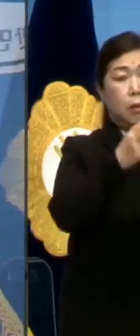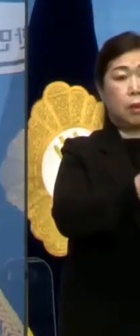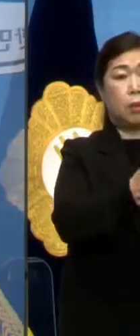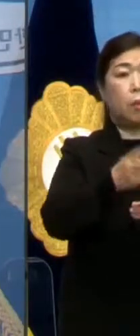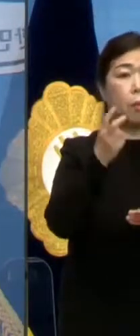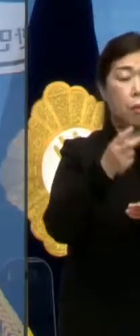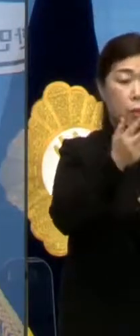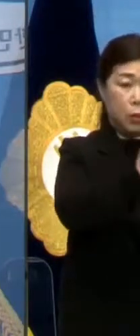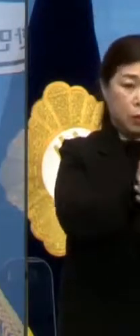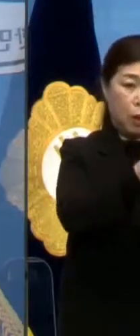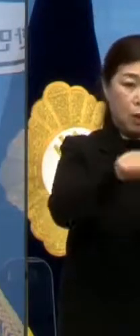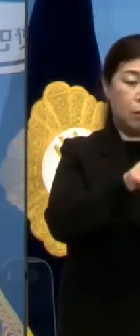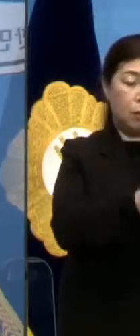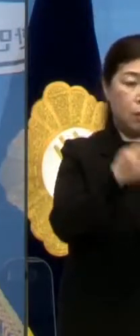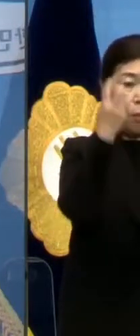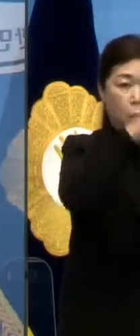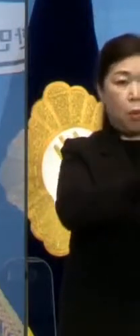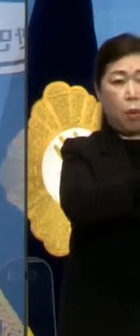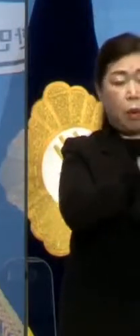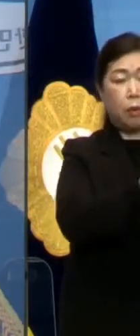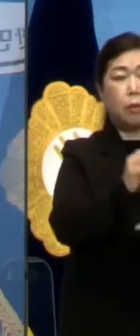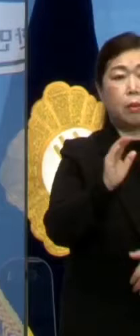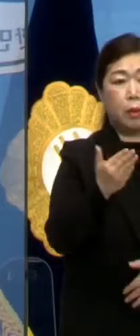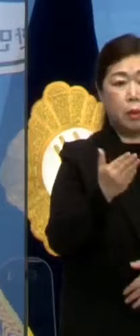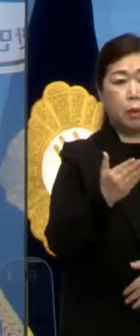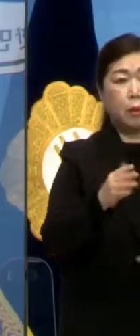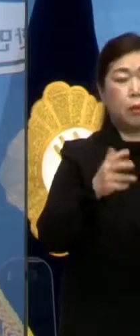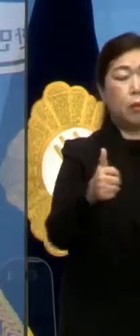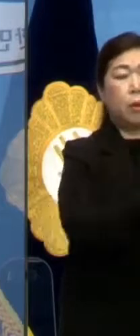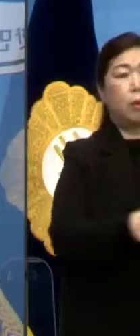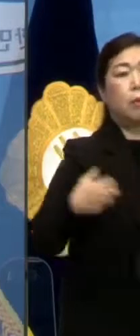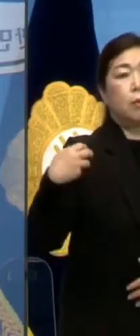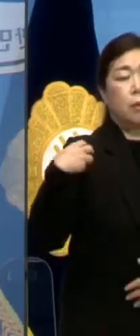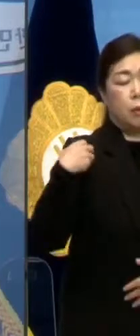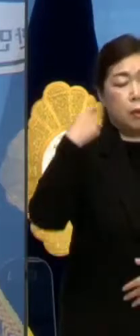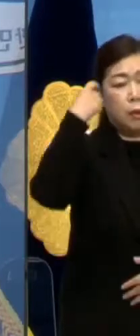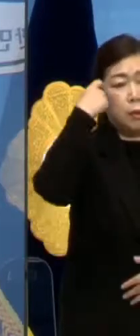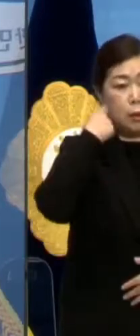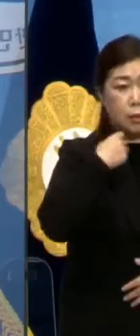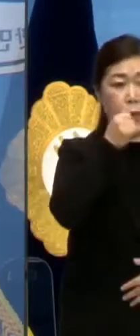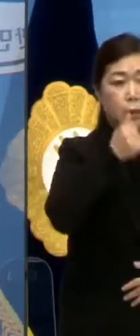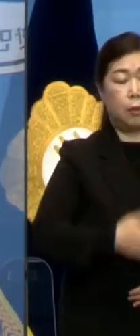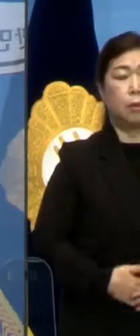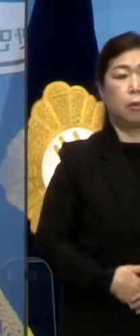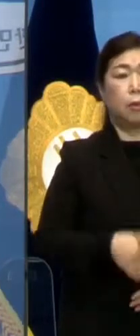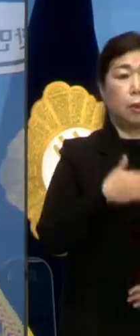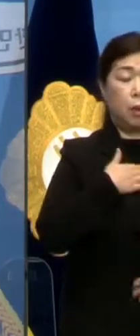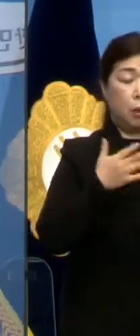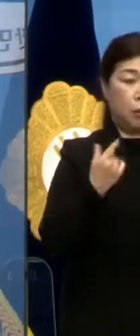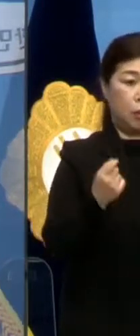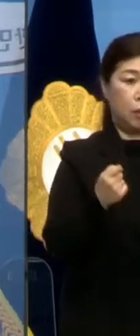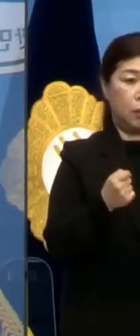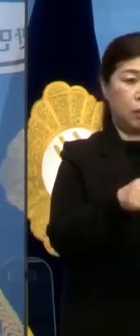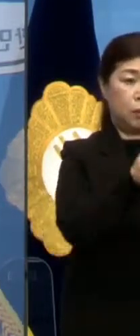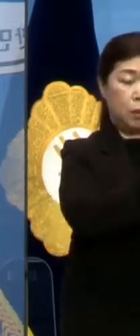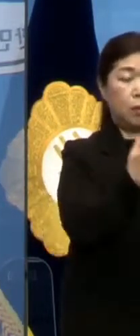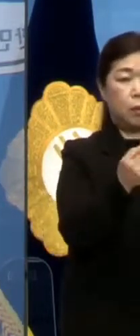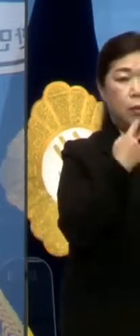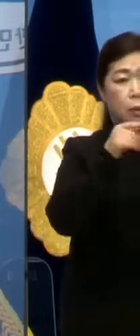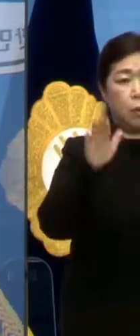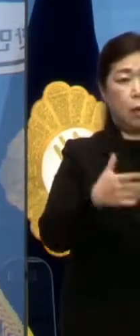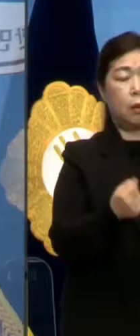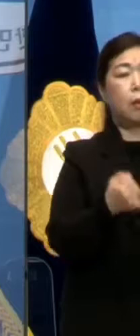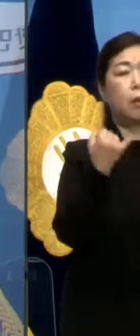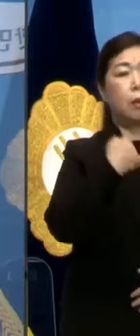법으로 보호했어야 할 국회의원으로서 책임감을 느낍니다. 저도 정인이처럼 천사 같은